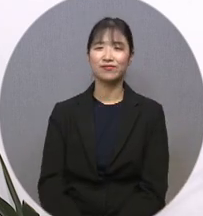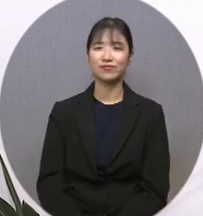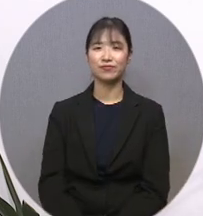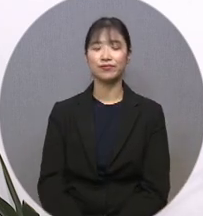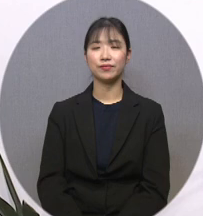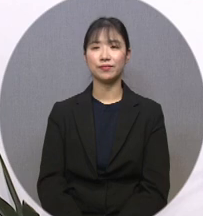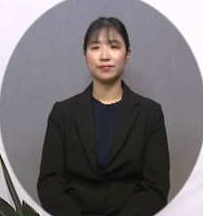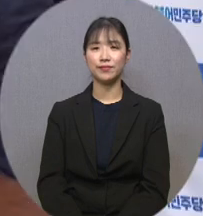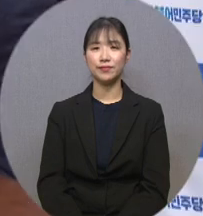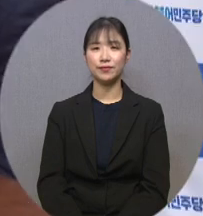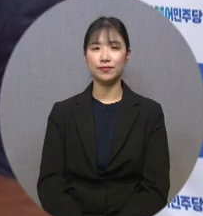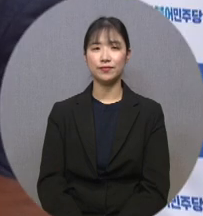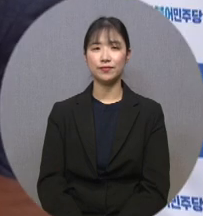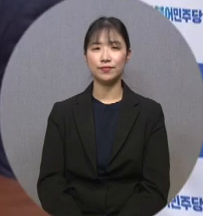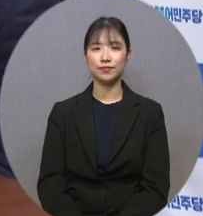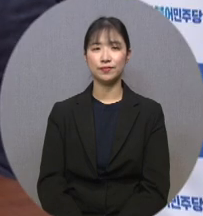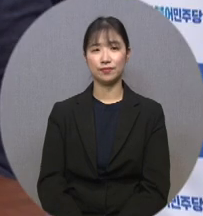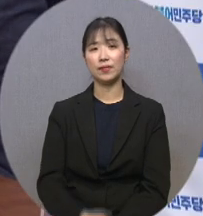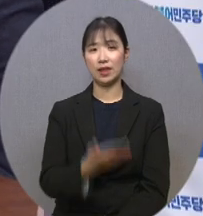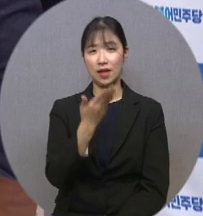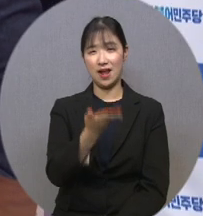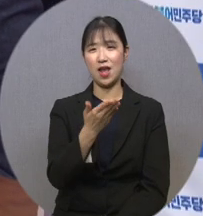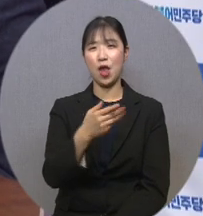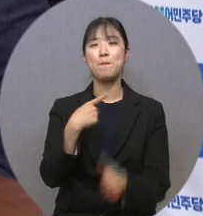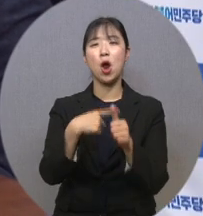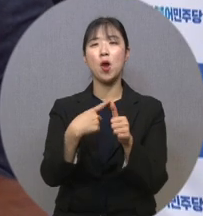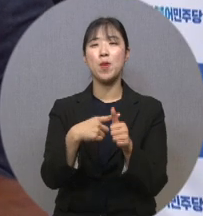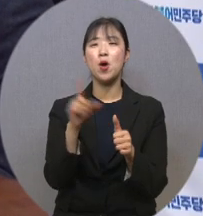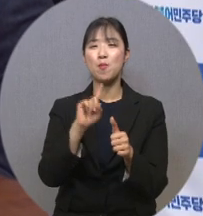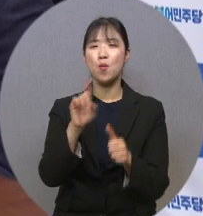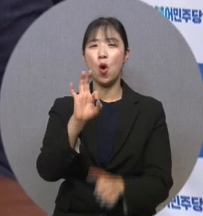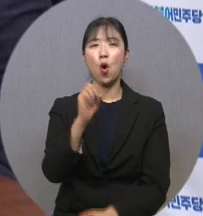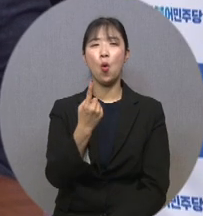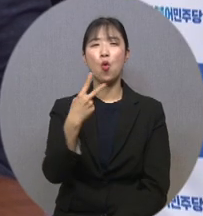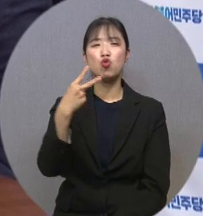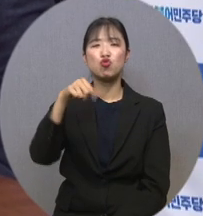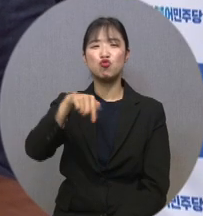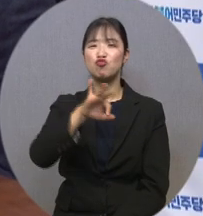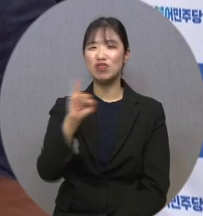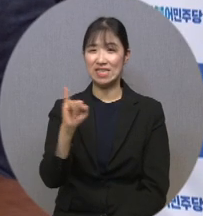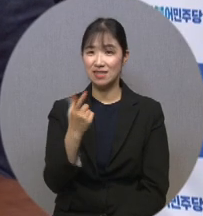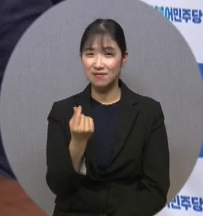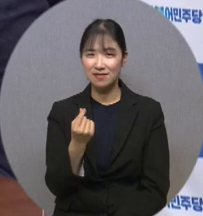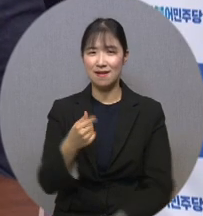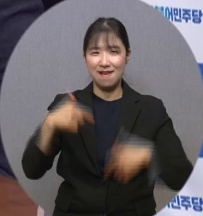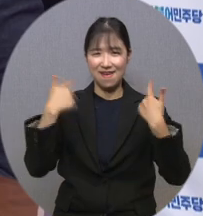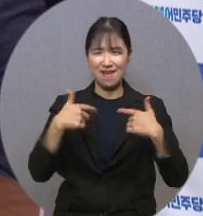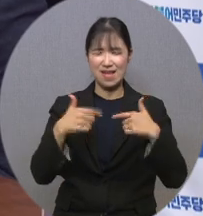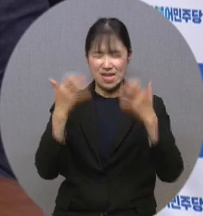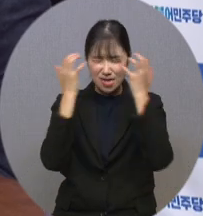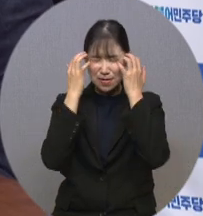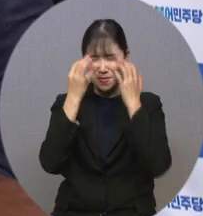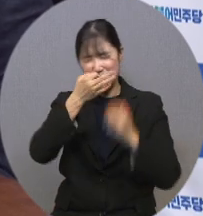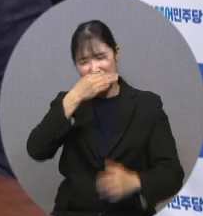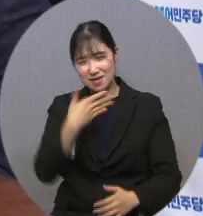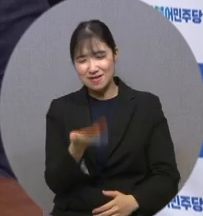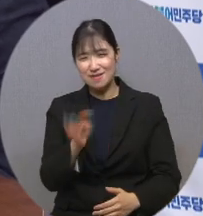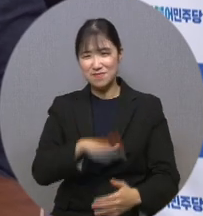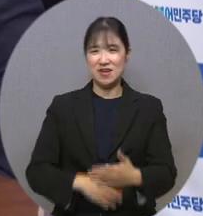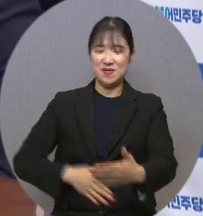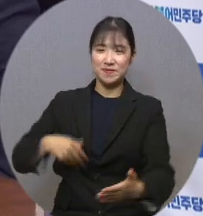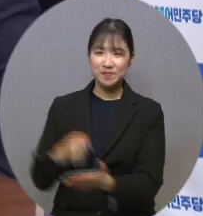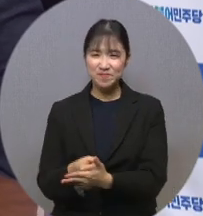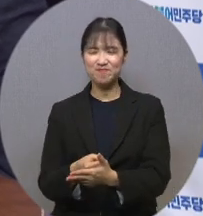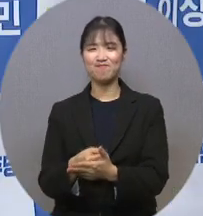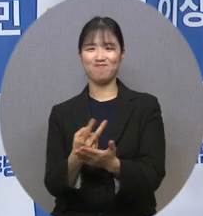있죠. 제가 알기로는 의원님의 별명 중 하나가 오뚜기라고 들었습니다. 실언에 항상 오뚜기처럼 일어나서 도전한 삶을